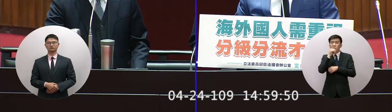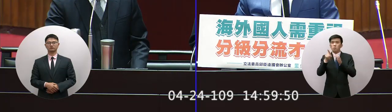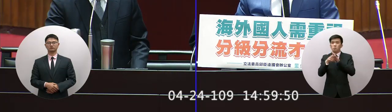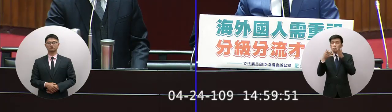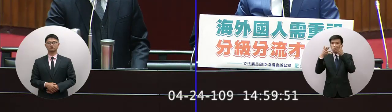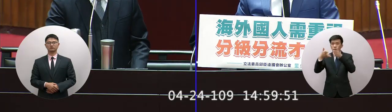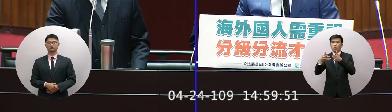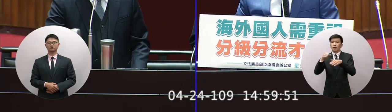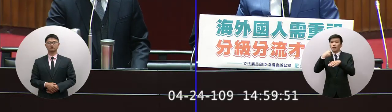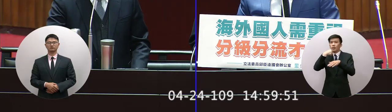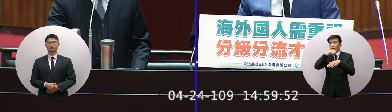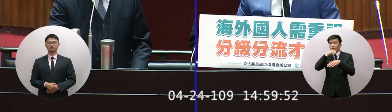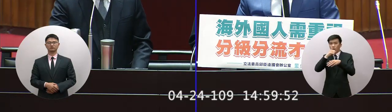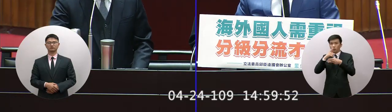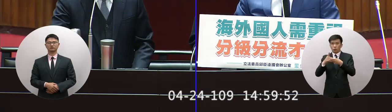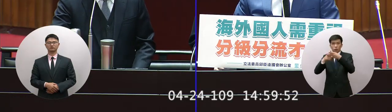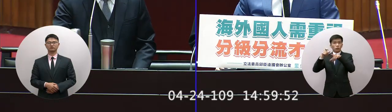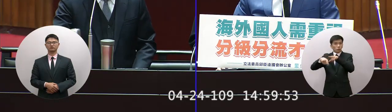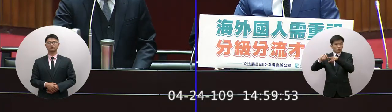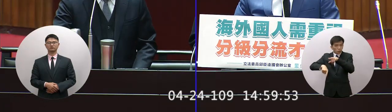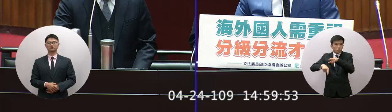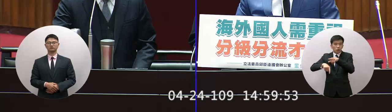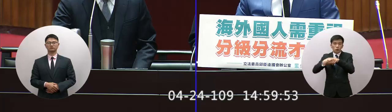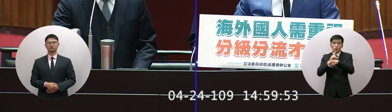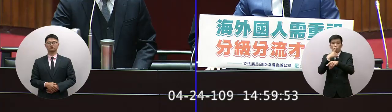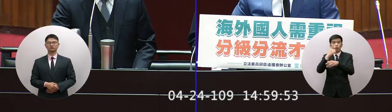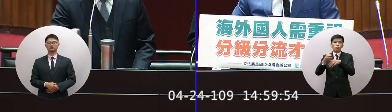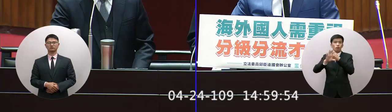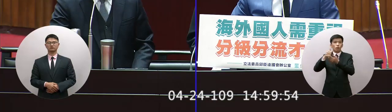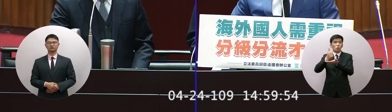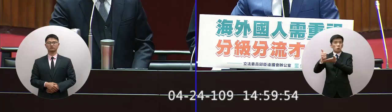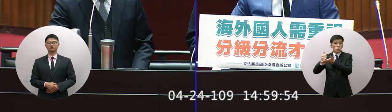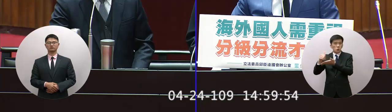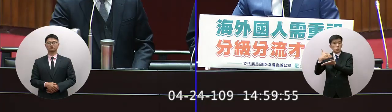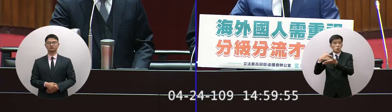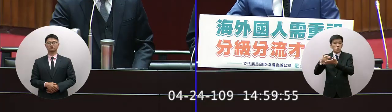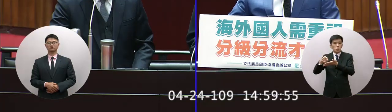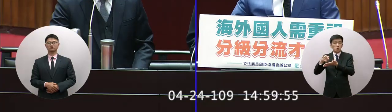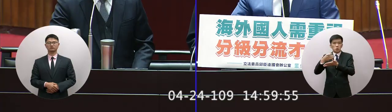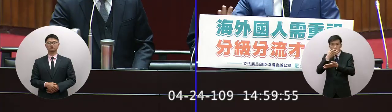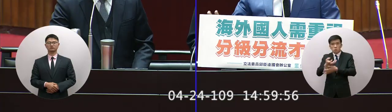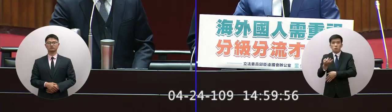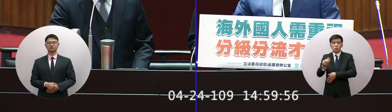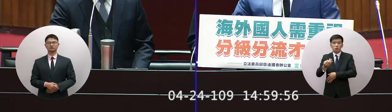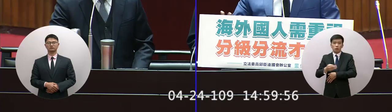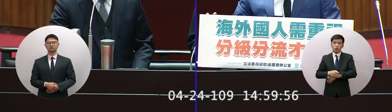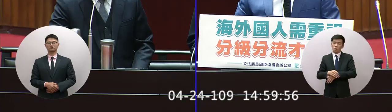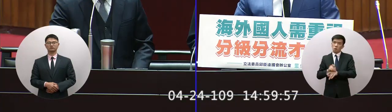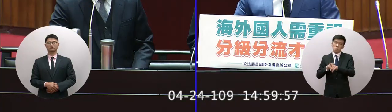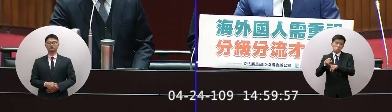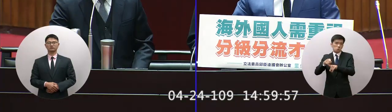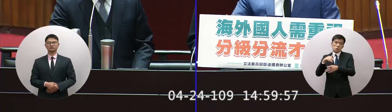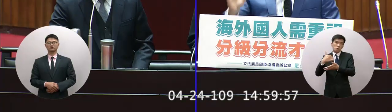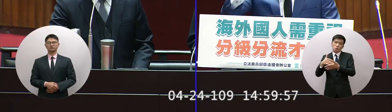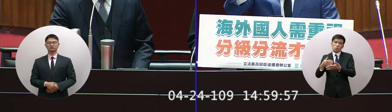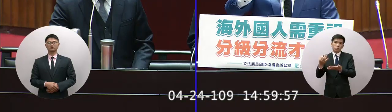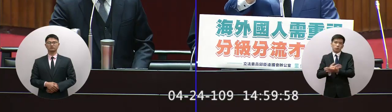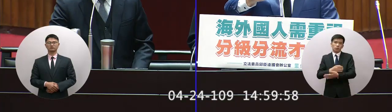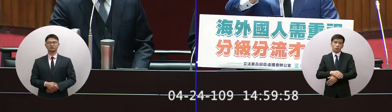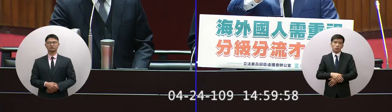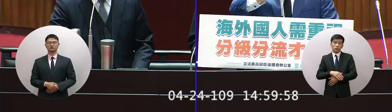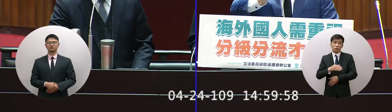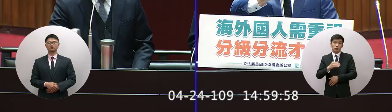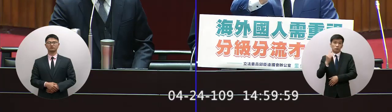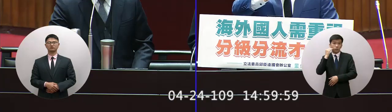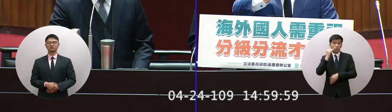的他的母公司，他可能只剩一个贸易的形态的部分去认列他的这个损失的话，这个部分的额度基本上不够。那海